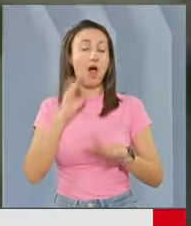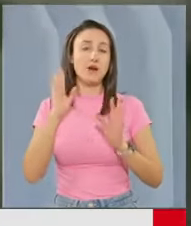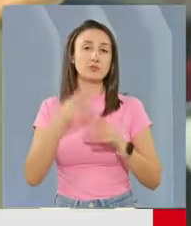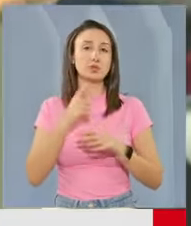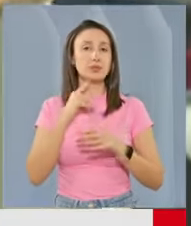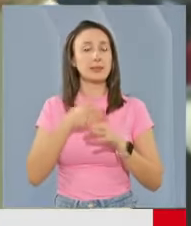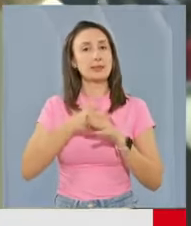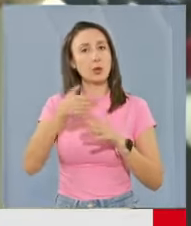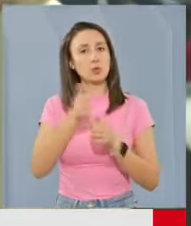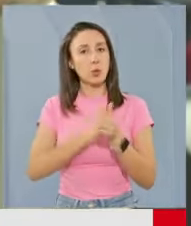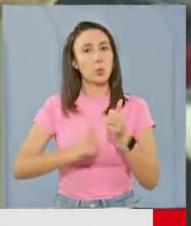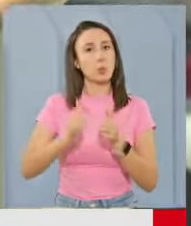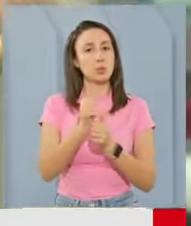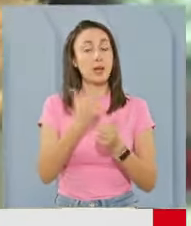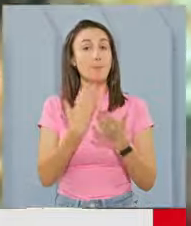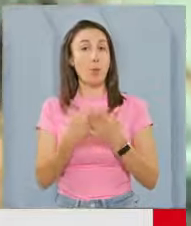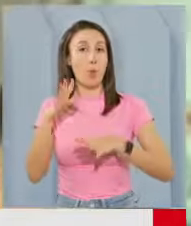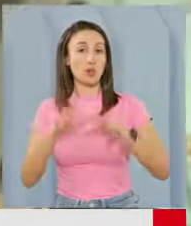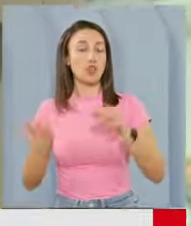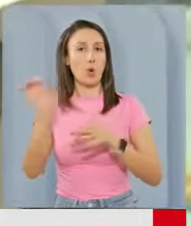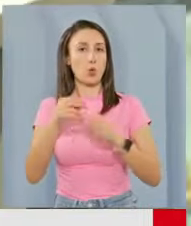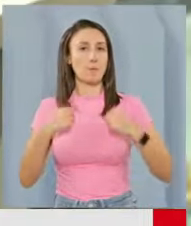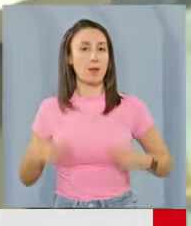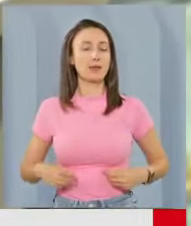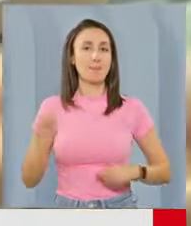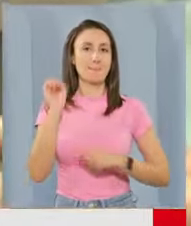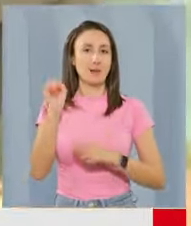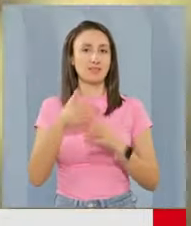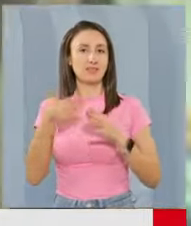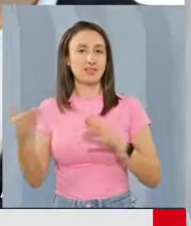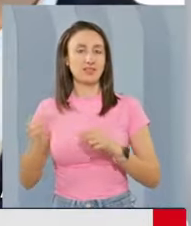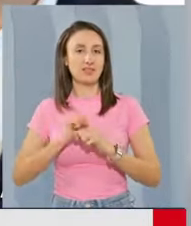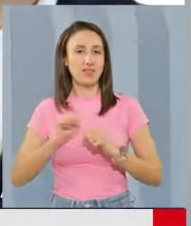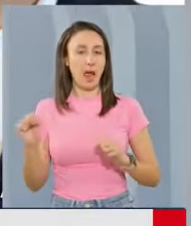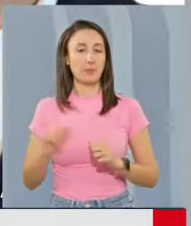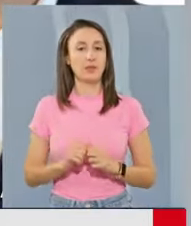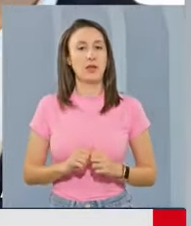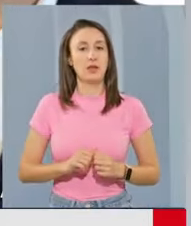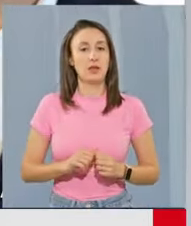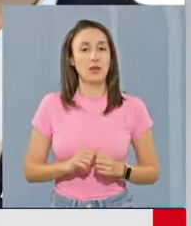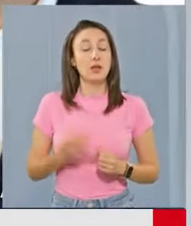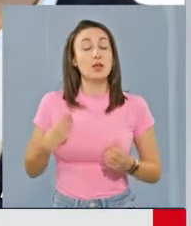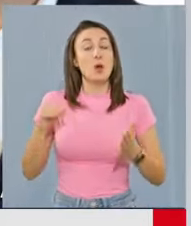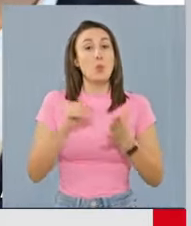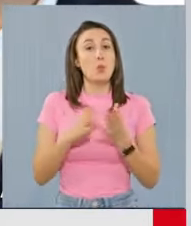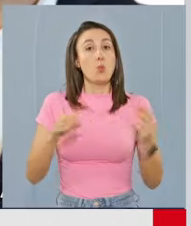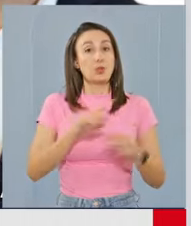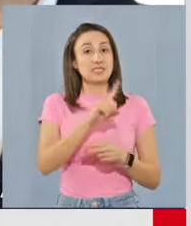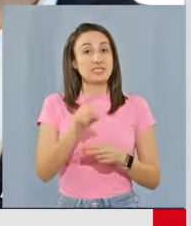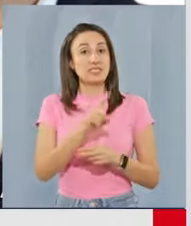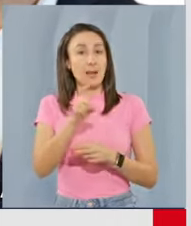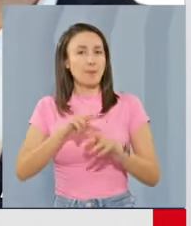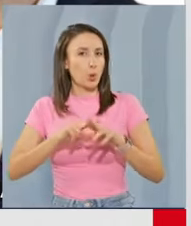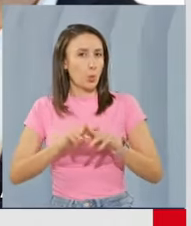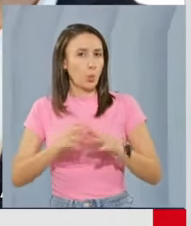întrecuți în cursa politică pentru alegerile europarlamentare din partidele de extremă dreapta se pune multe semne de întrebare legat de